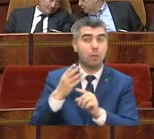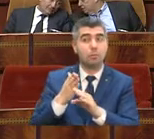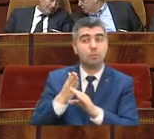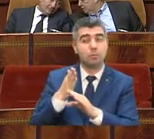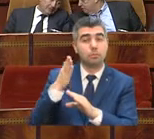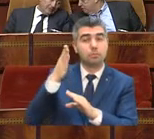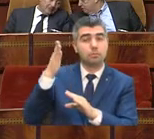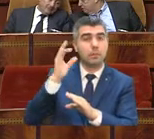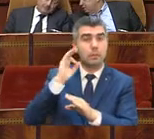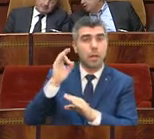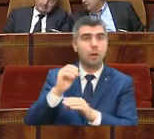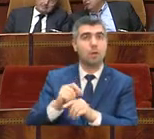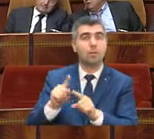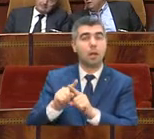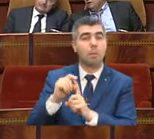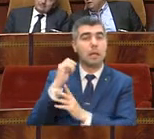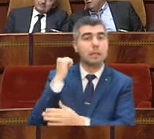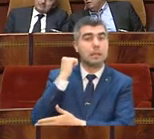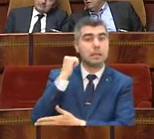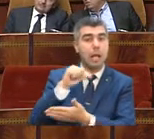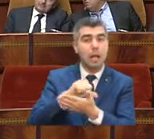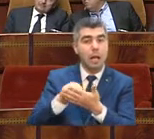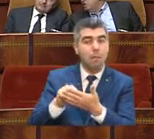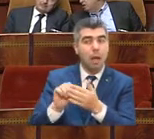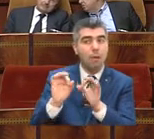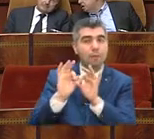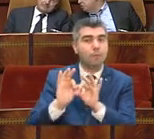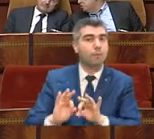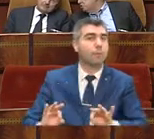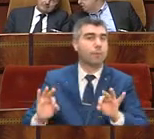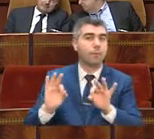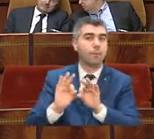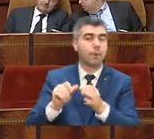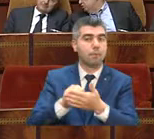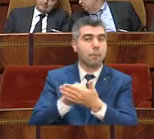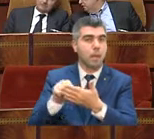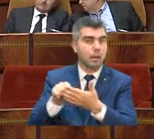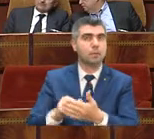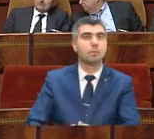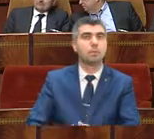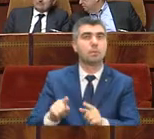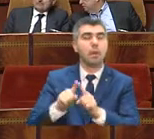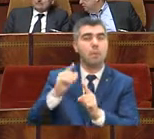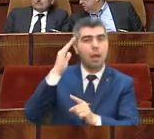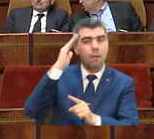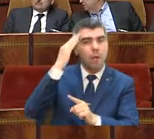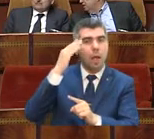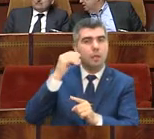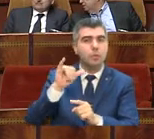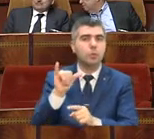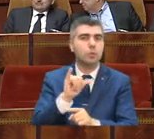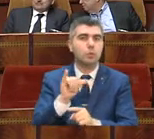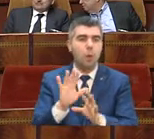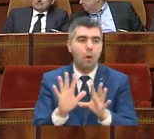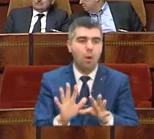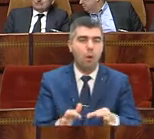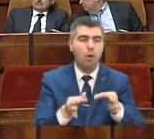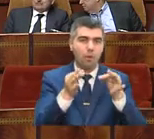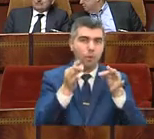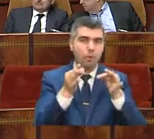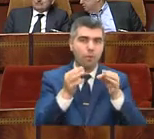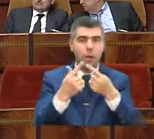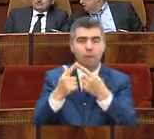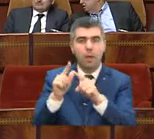ومن الضرائب معفية 100%. أما من ناحية فاس، ماذا أعددتم لإيجاد حلول منصفة